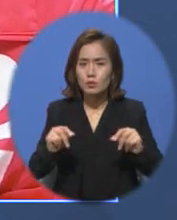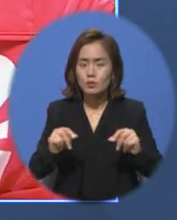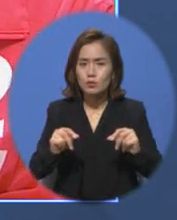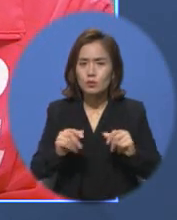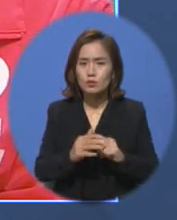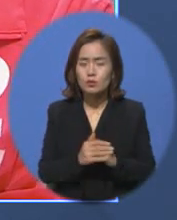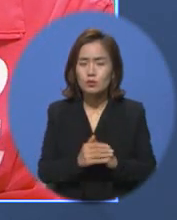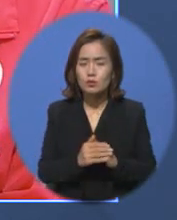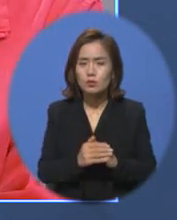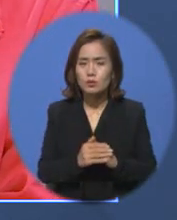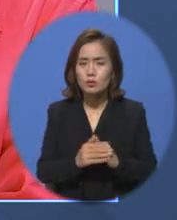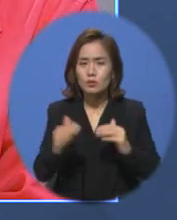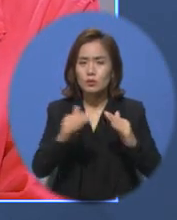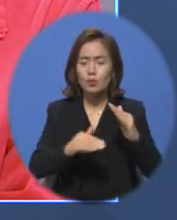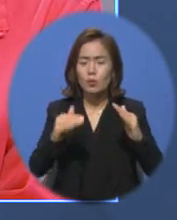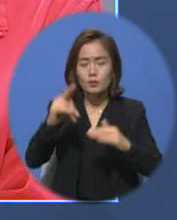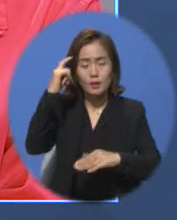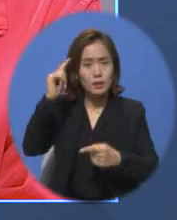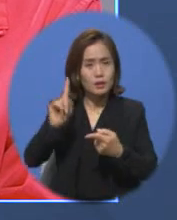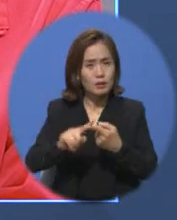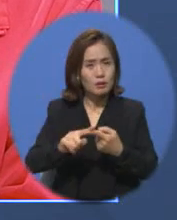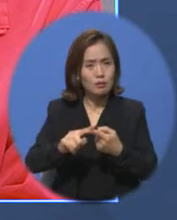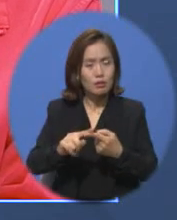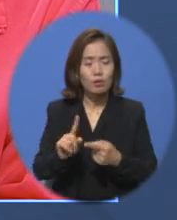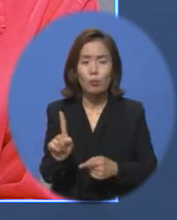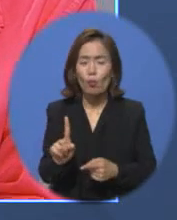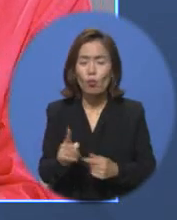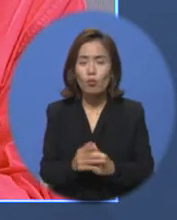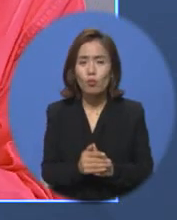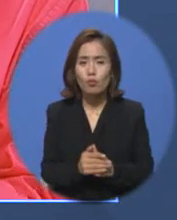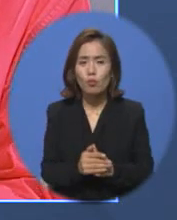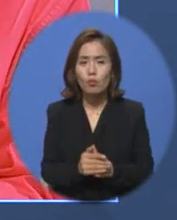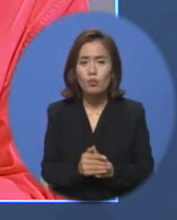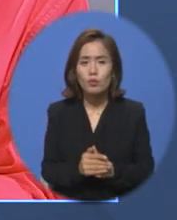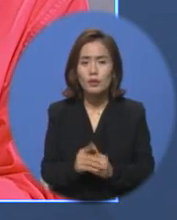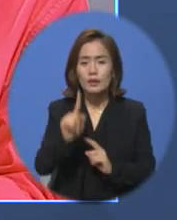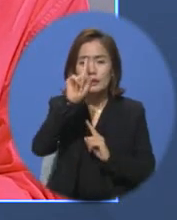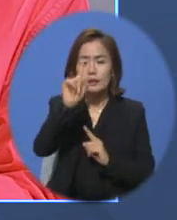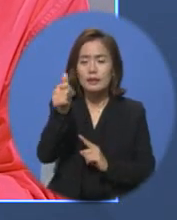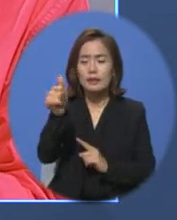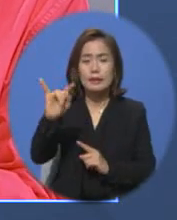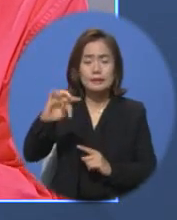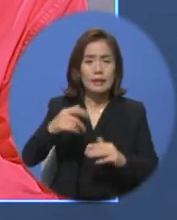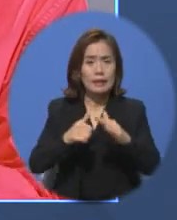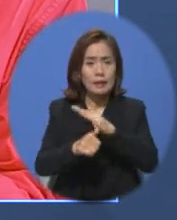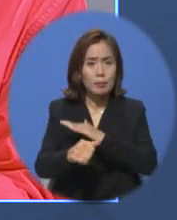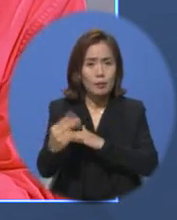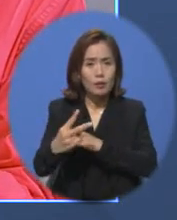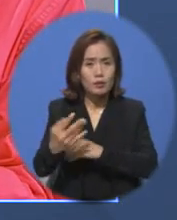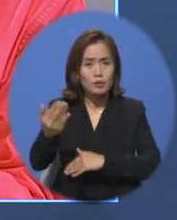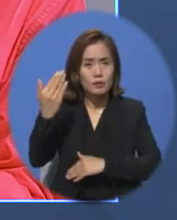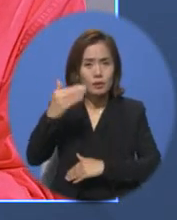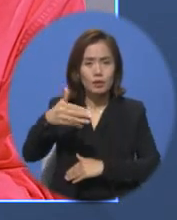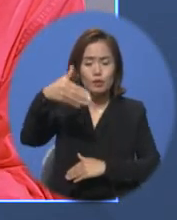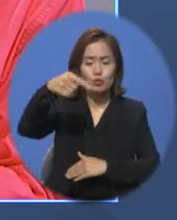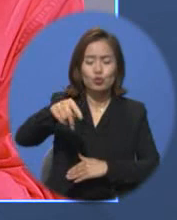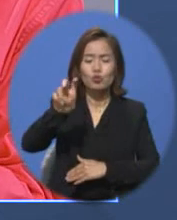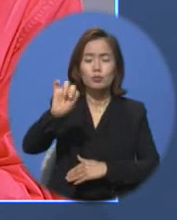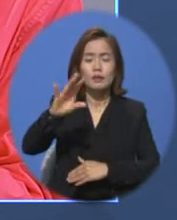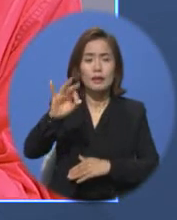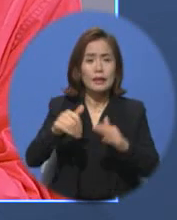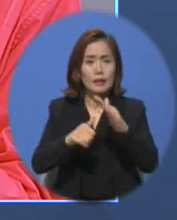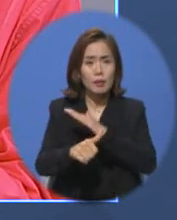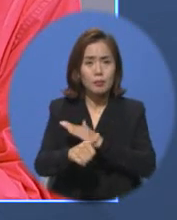입니다 .이는근본적인개념입니다.하지만 지금은이해찬의원, 추미애전의원,